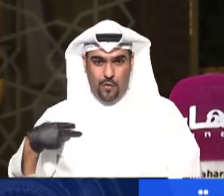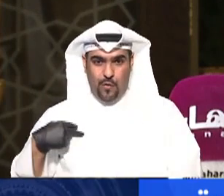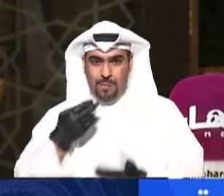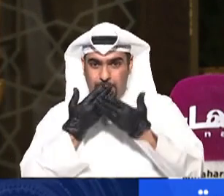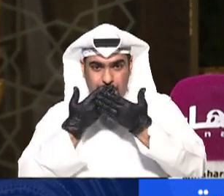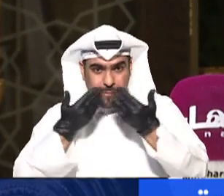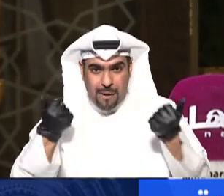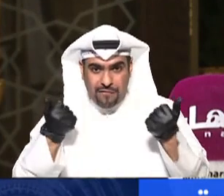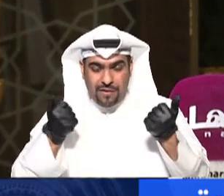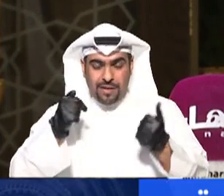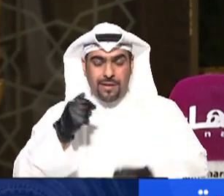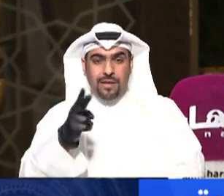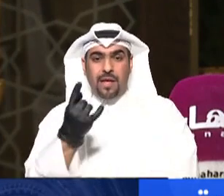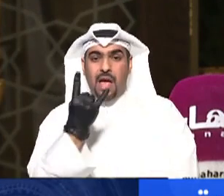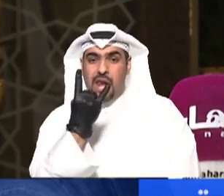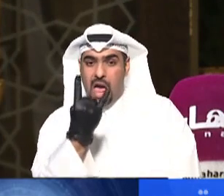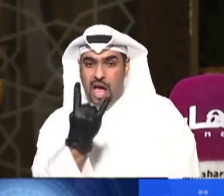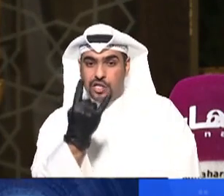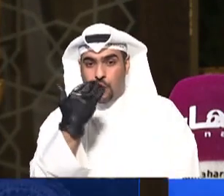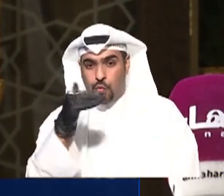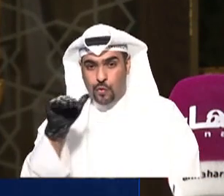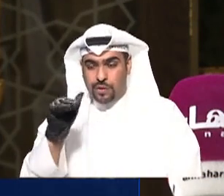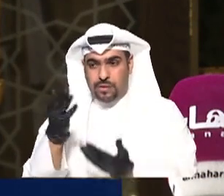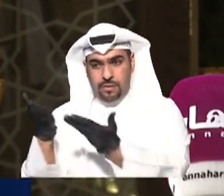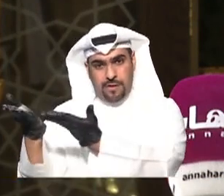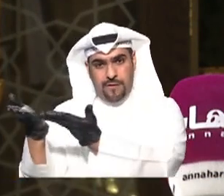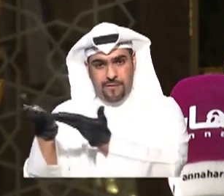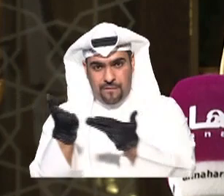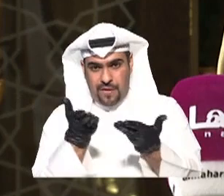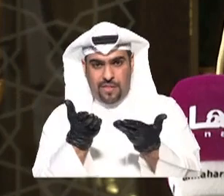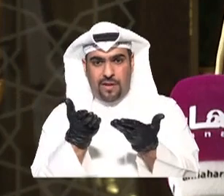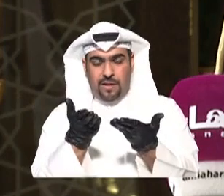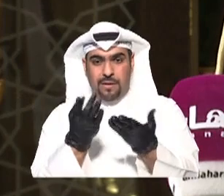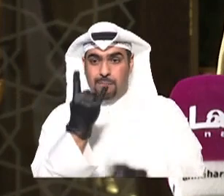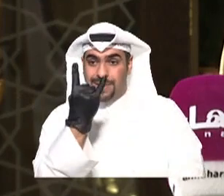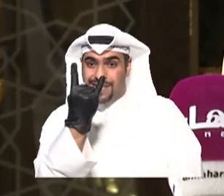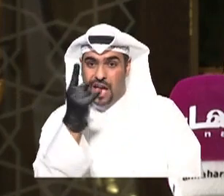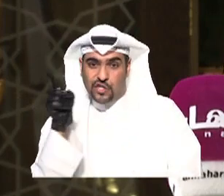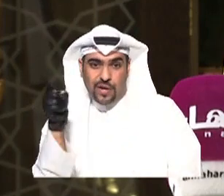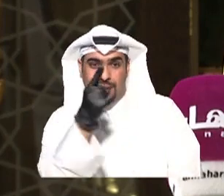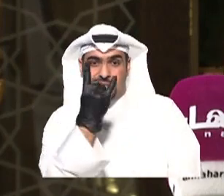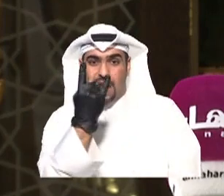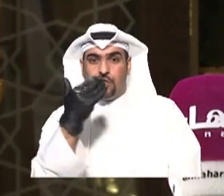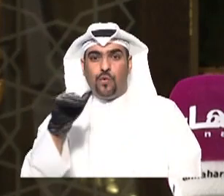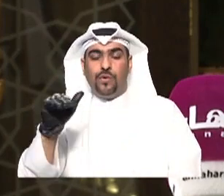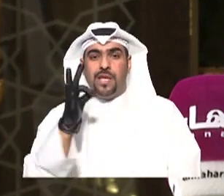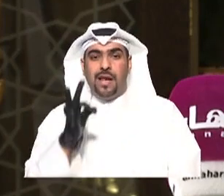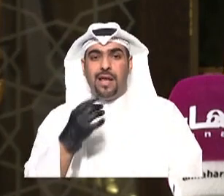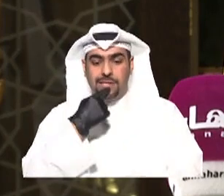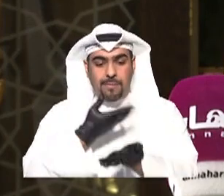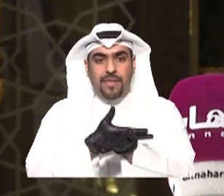ما بين 10 إلى 10:30 أطلب من النواب أخذ فحص الدم الذي سيجرى في المجلس.